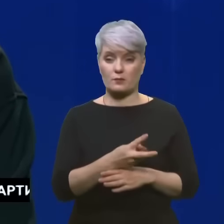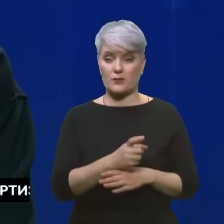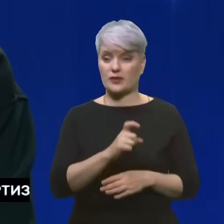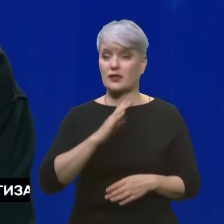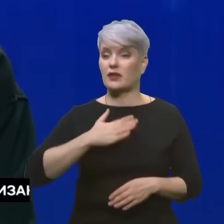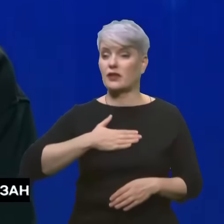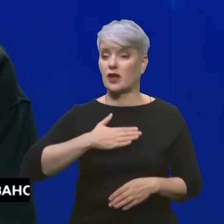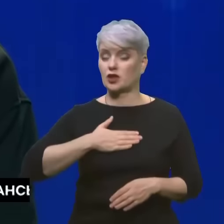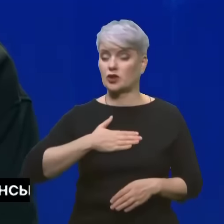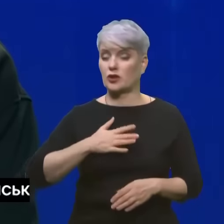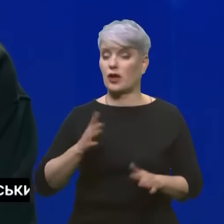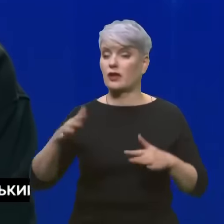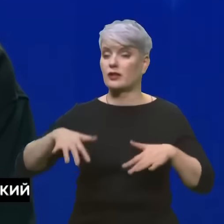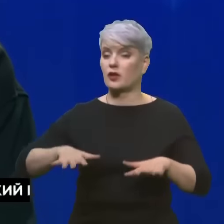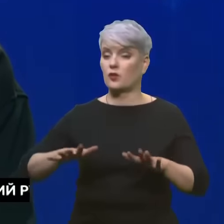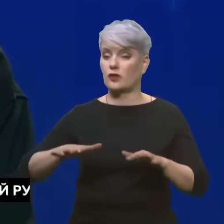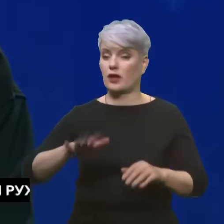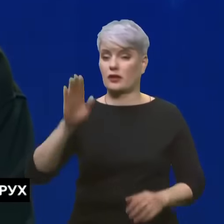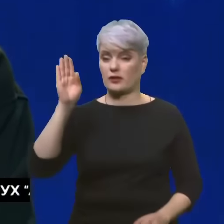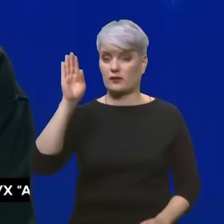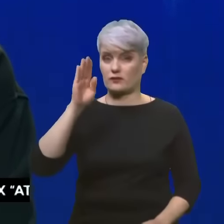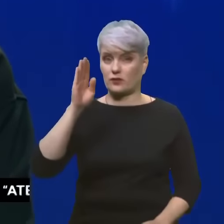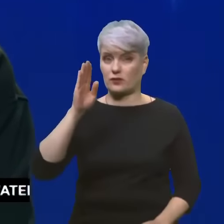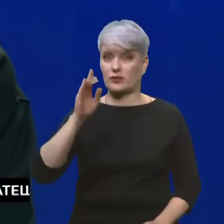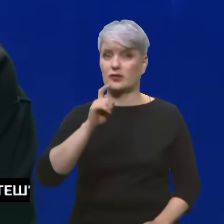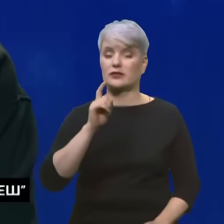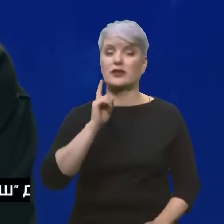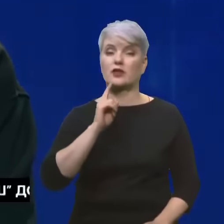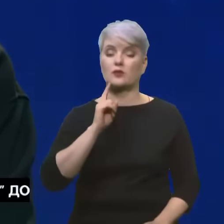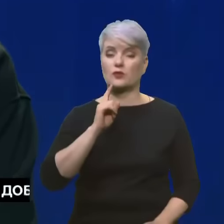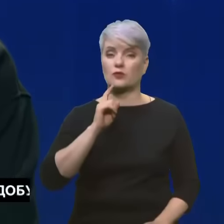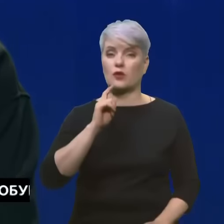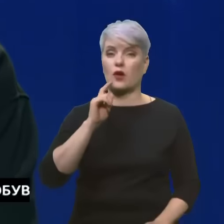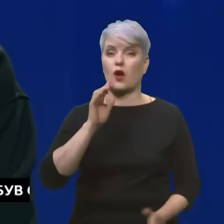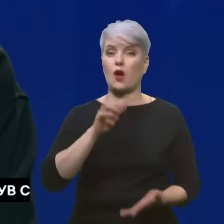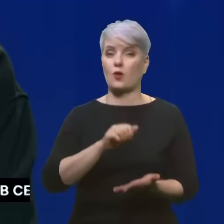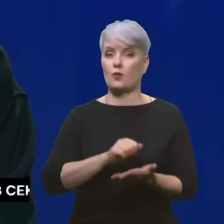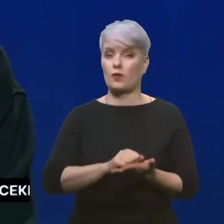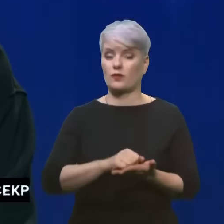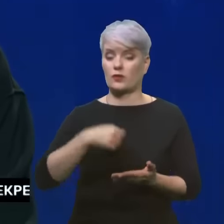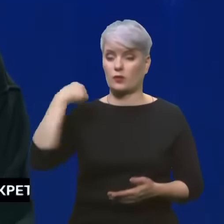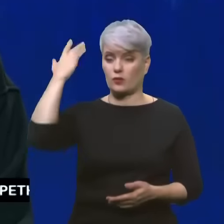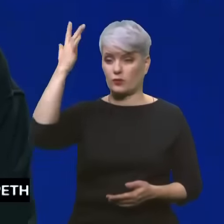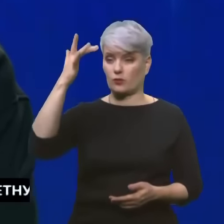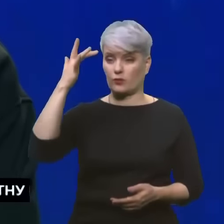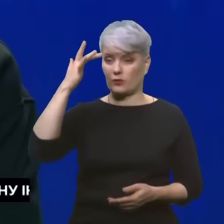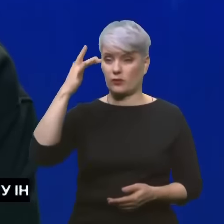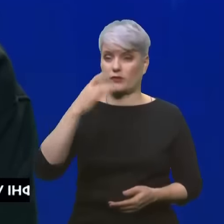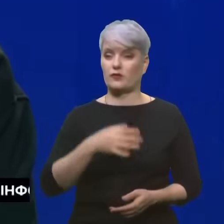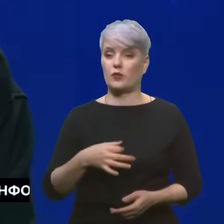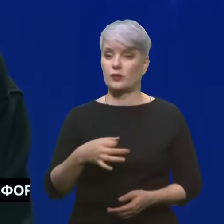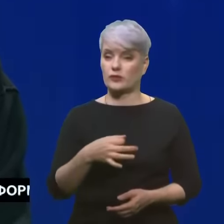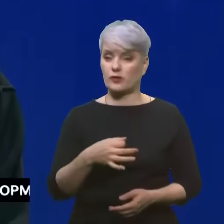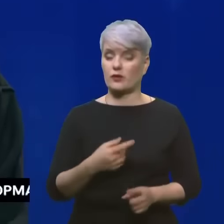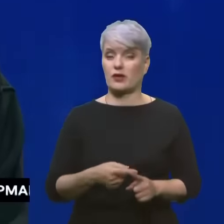територіальних вод, піти з території українського тимчасово окупованого півострова. Це велика робота. Це дуже